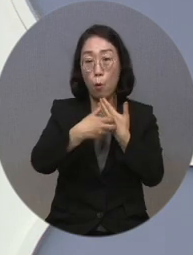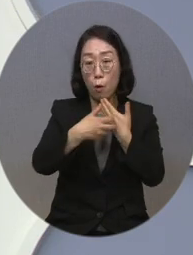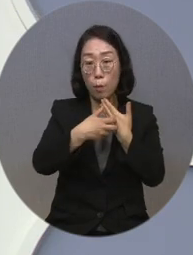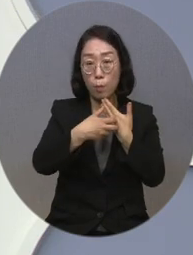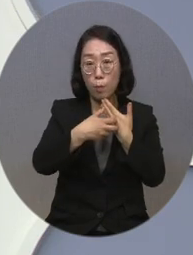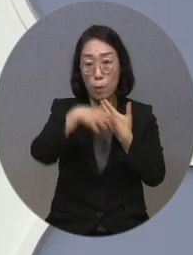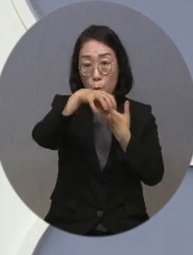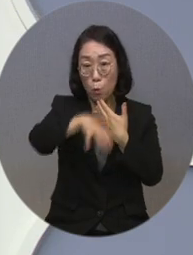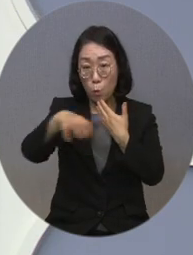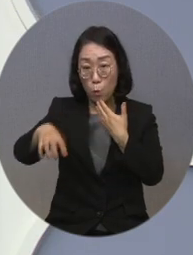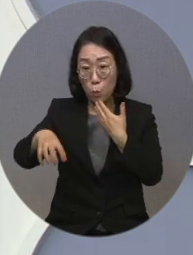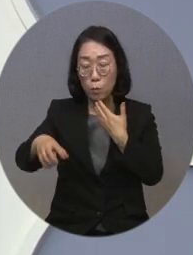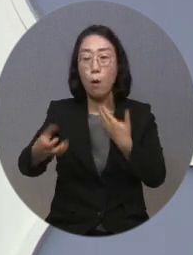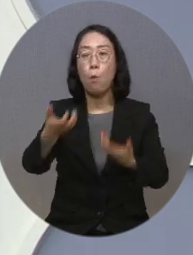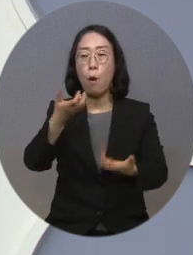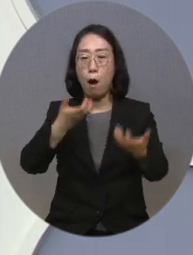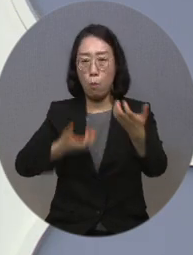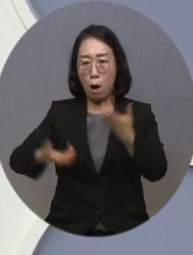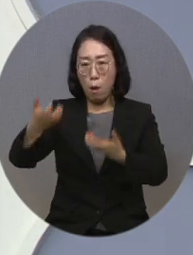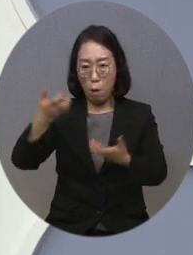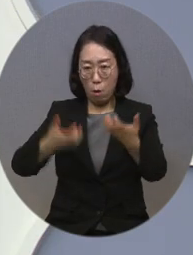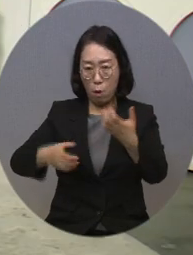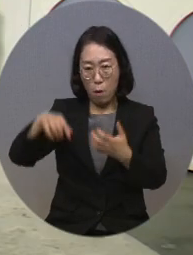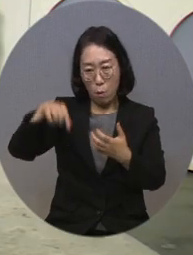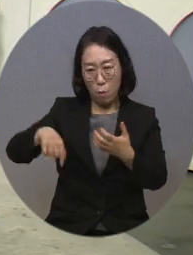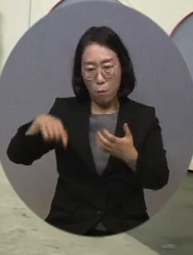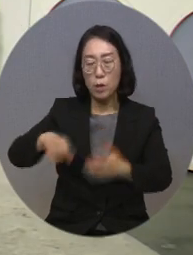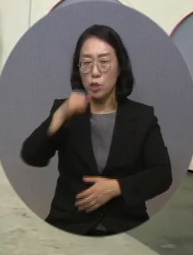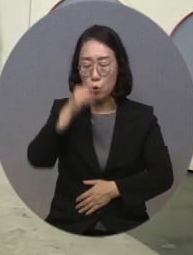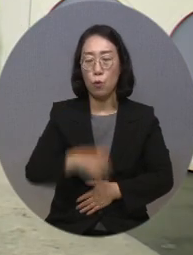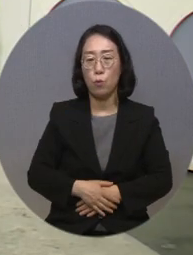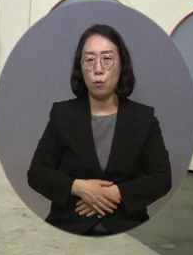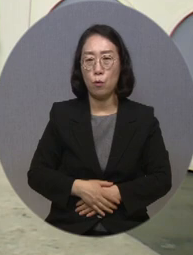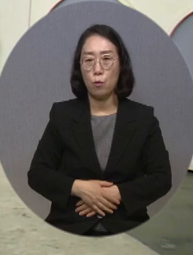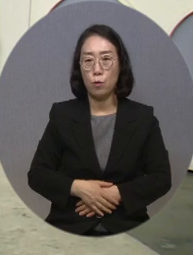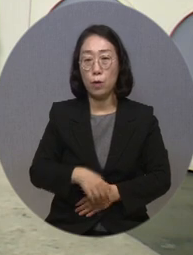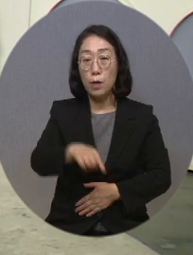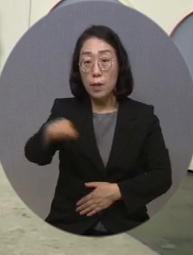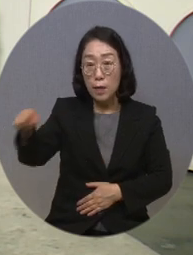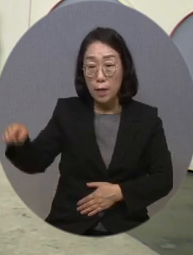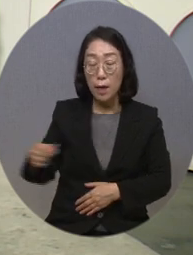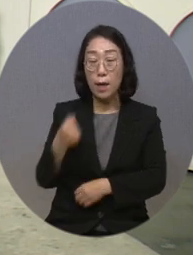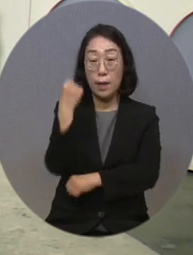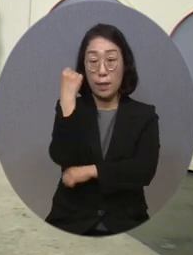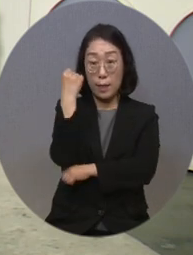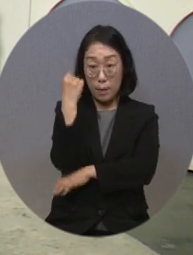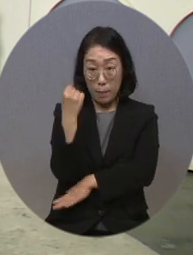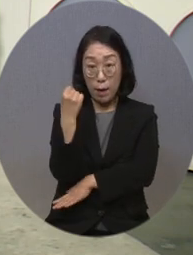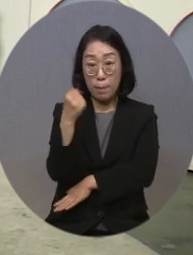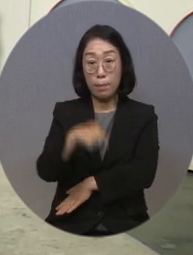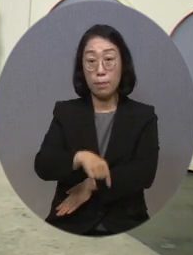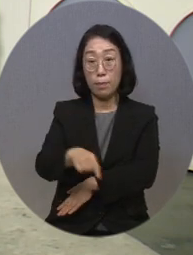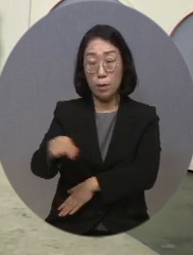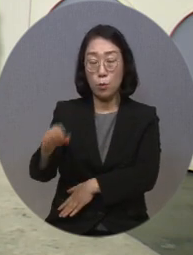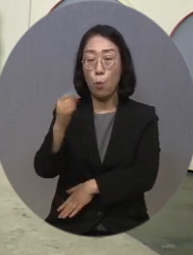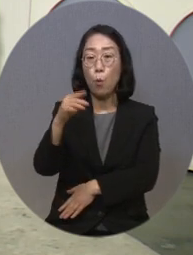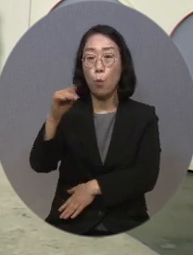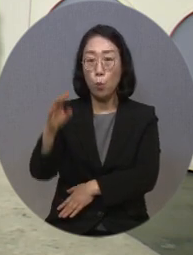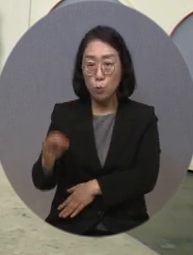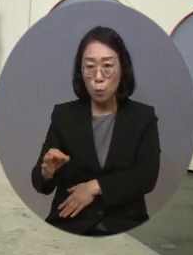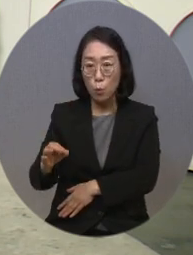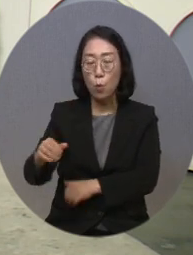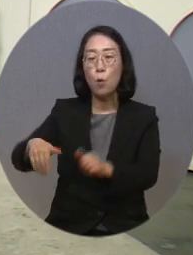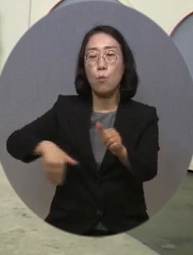오송으로 유치했습니다. 지금 현재 다 오송에 있습니다. 그래서 그런 기반이 된 것이 지금 오송이었는데 이제